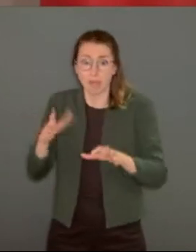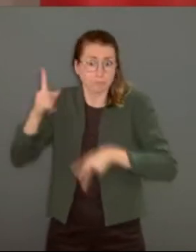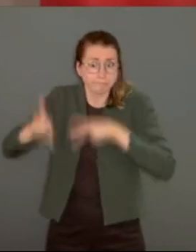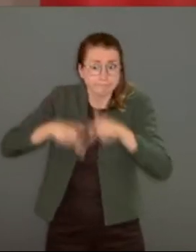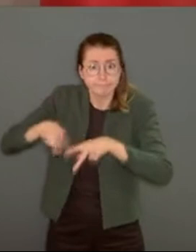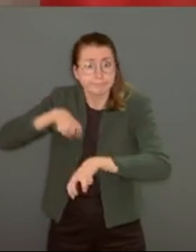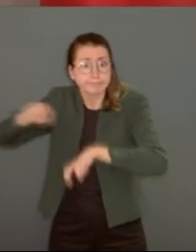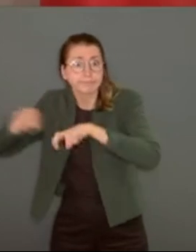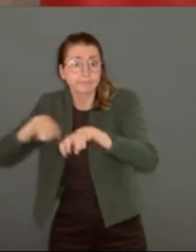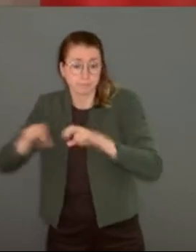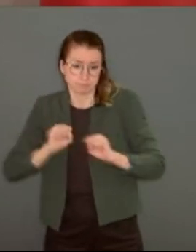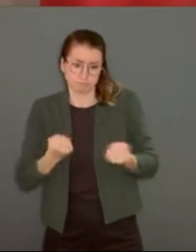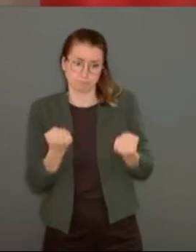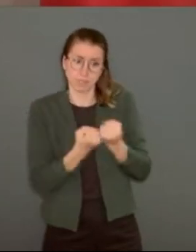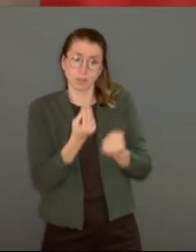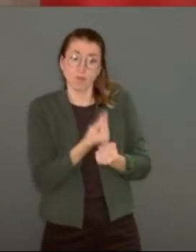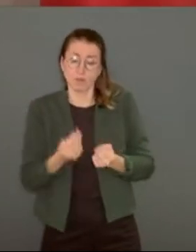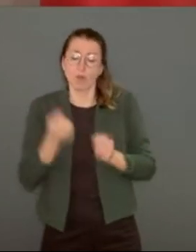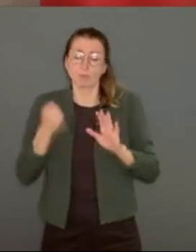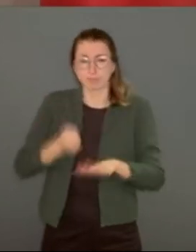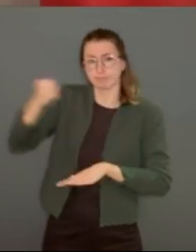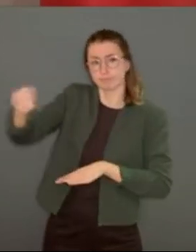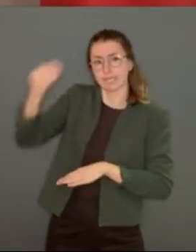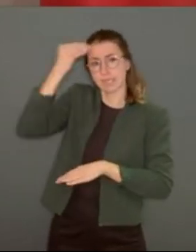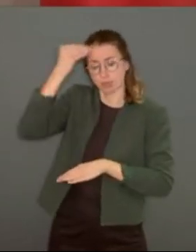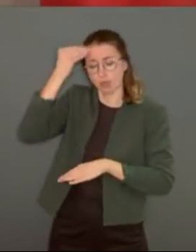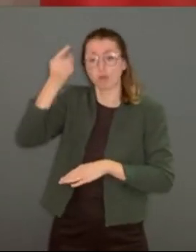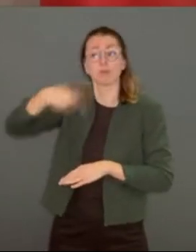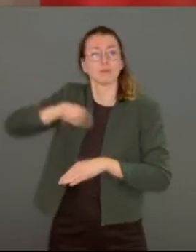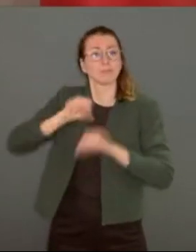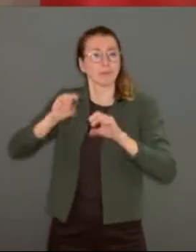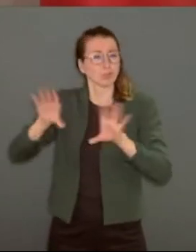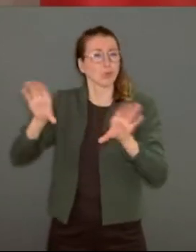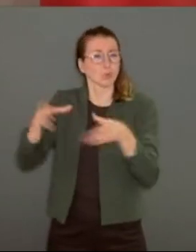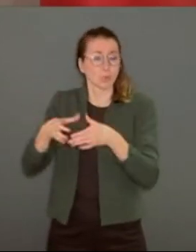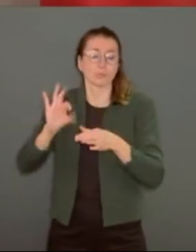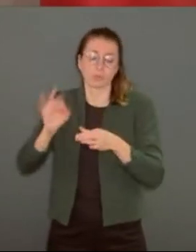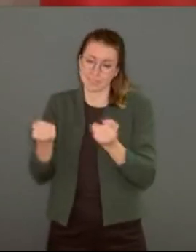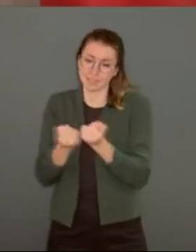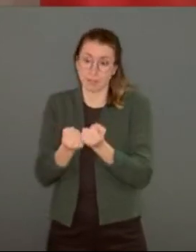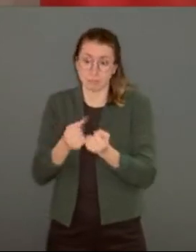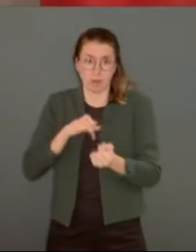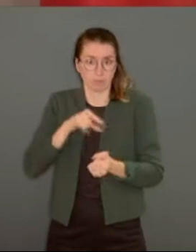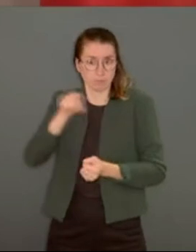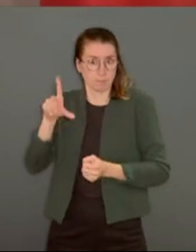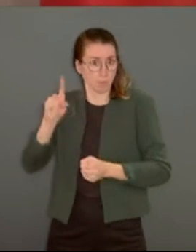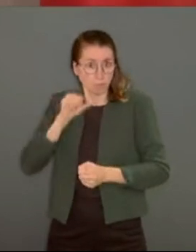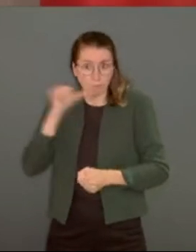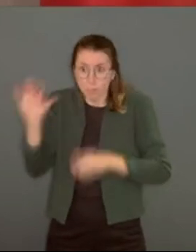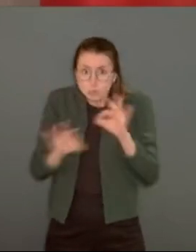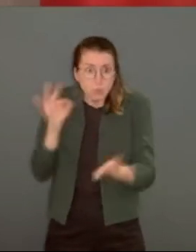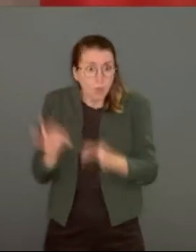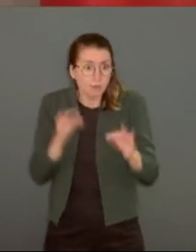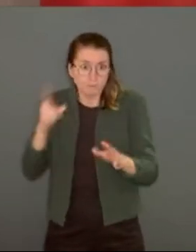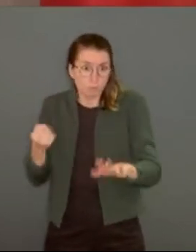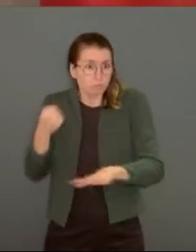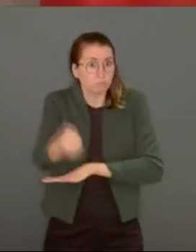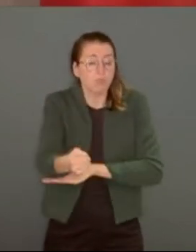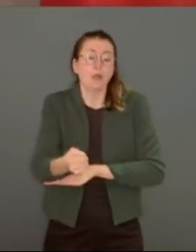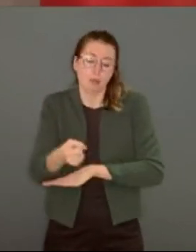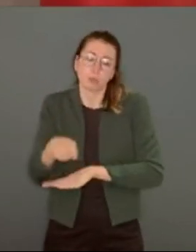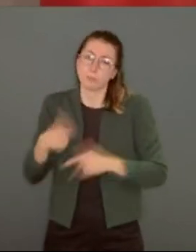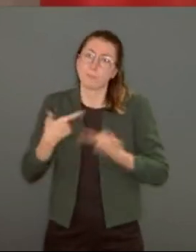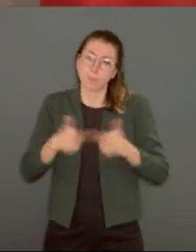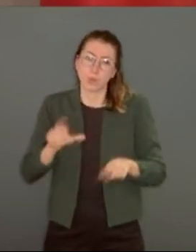des personnes qui n'ont pas d'autres choix. Mais les autres professeurs devront aussi préparer